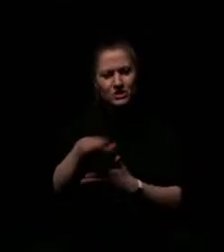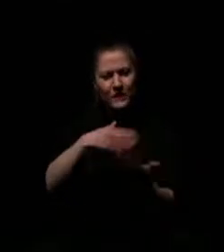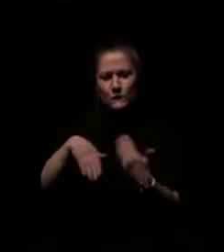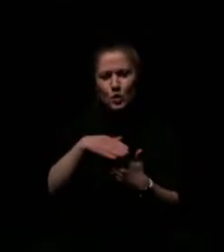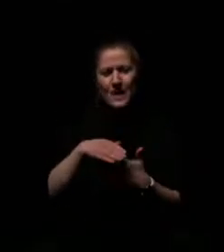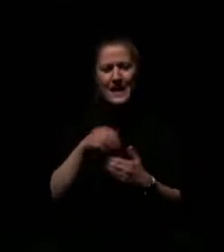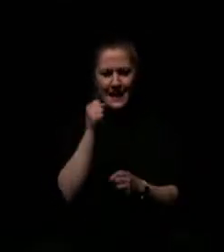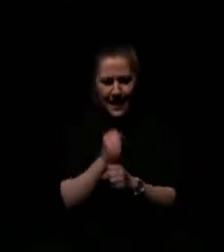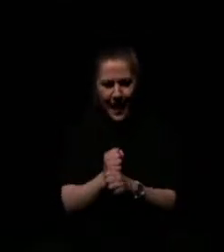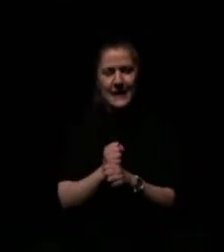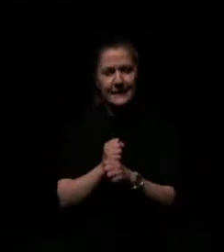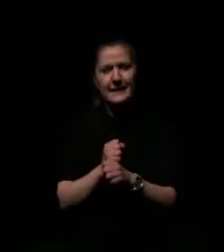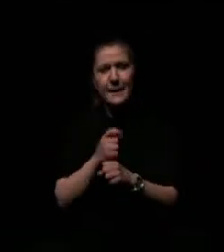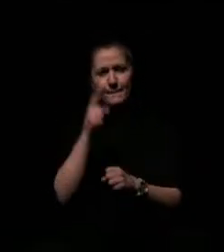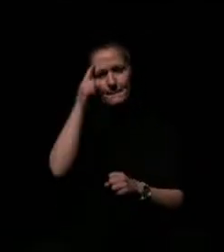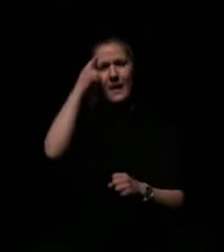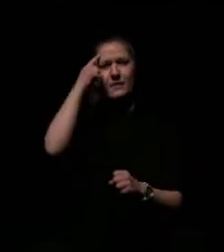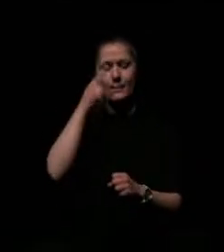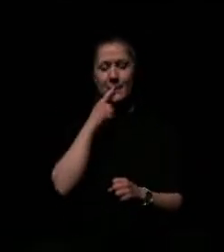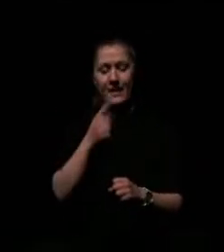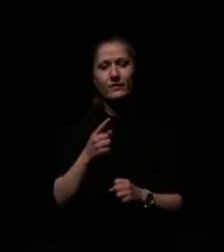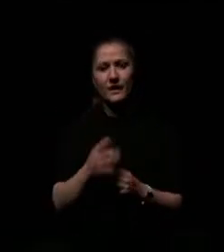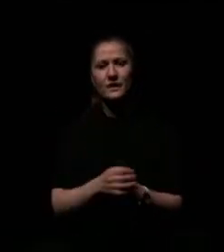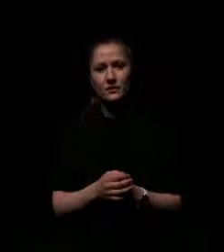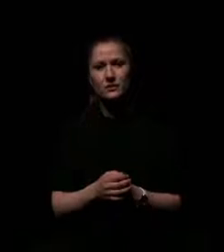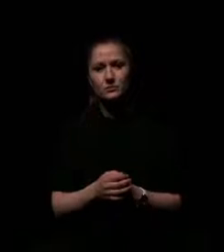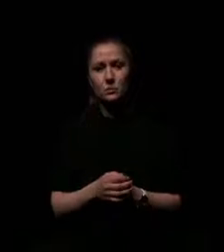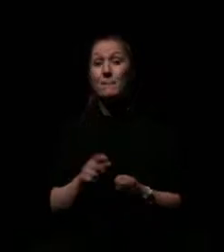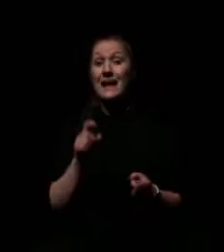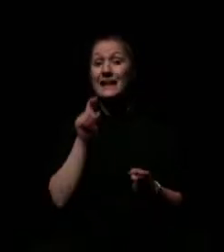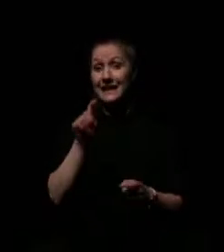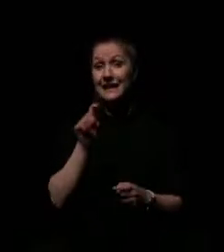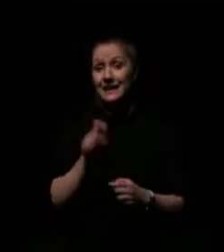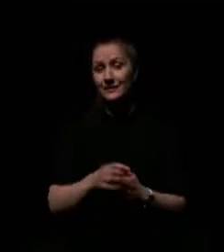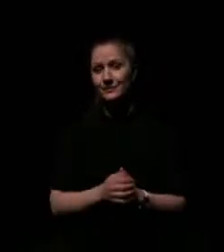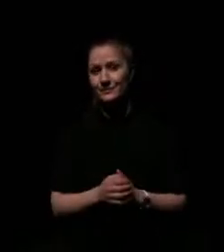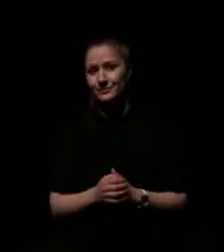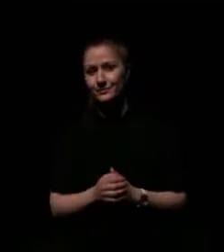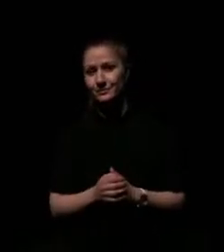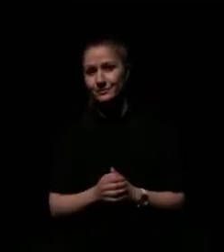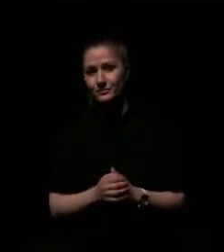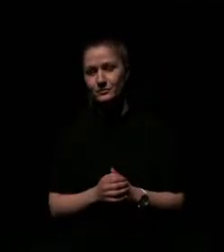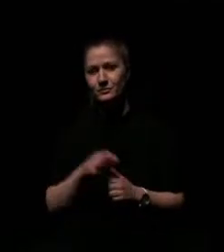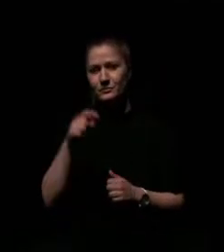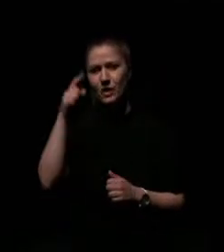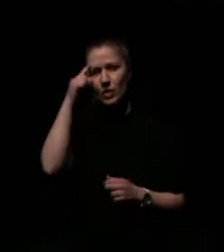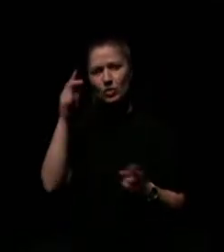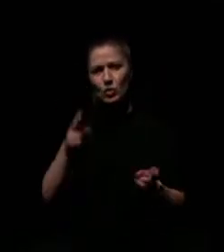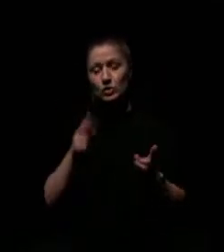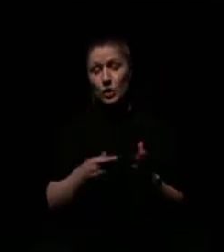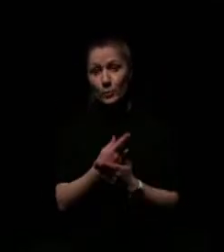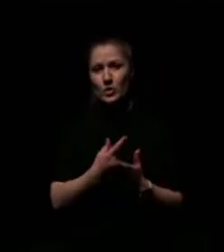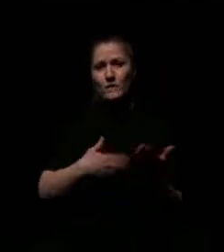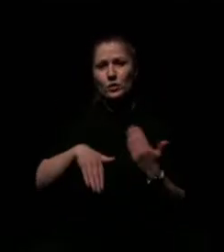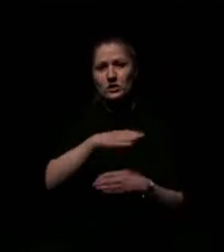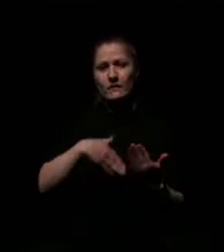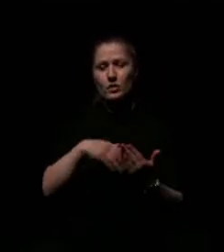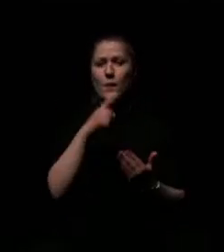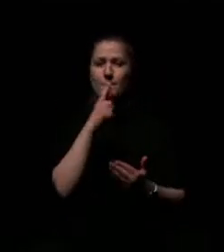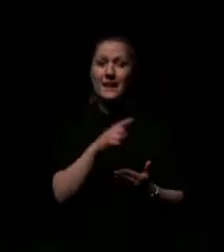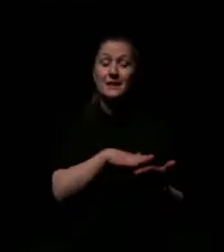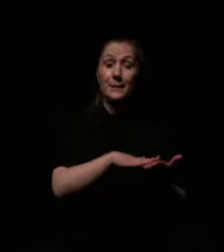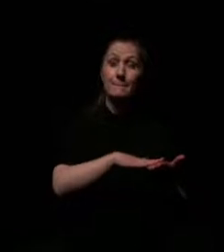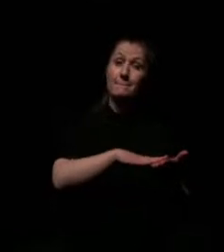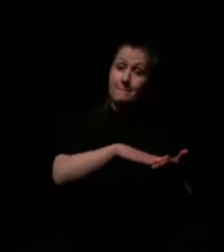mulig å stille disse meningene ut for mer kritikk. Jeg tror også det mulig for samfunnet å mene